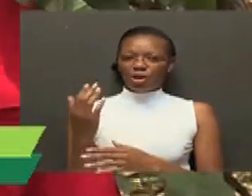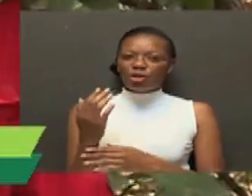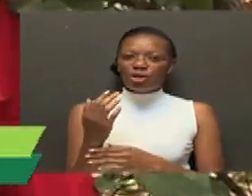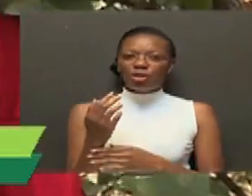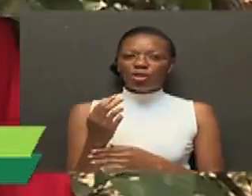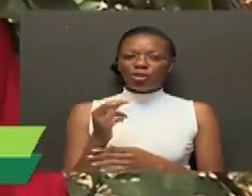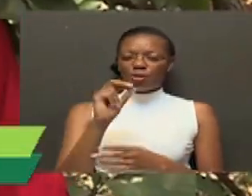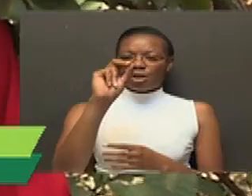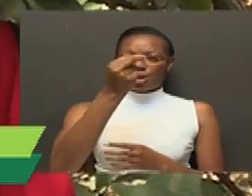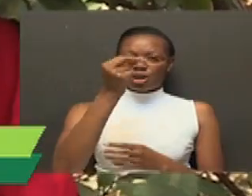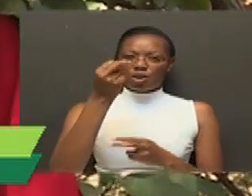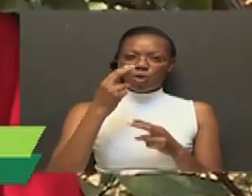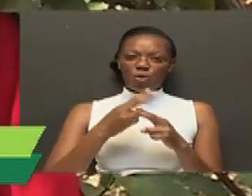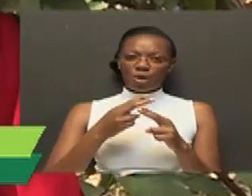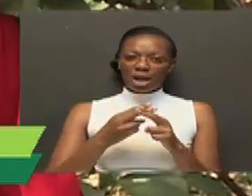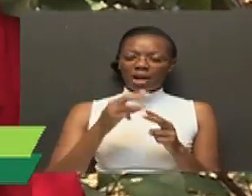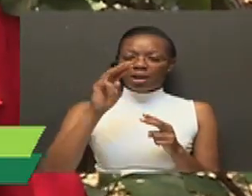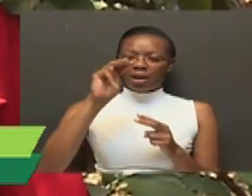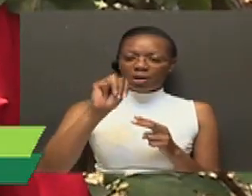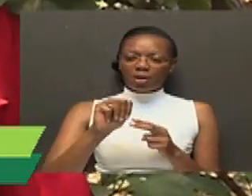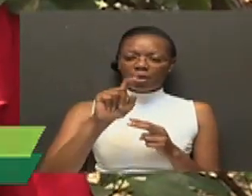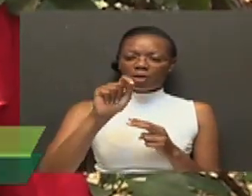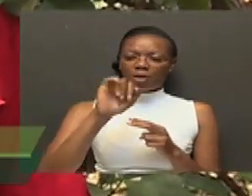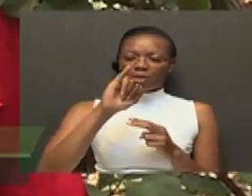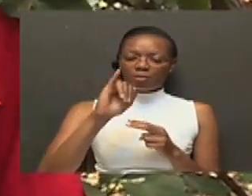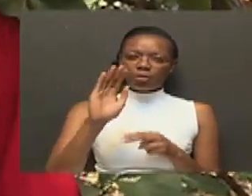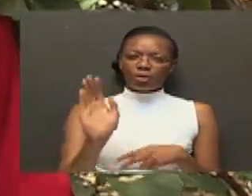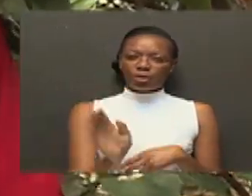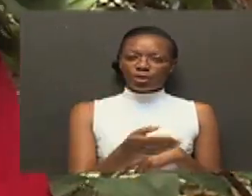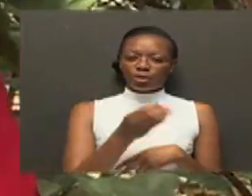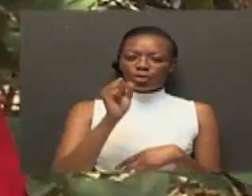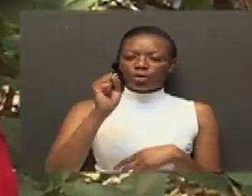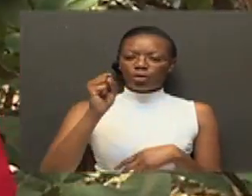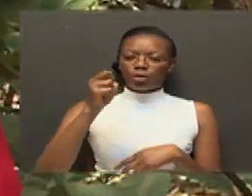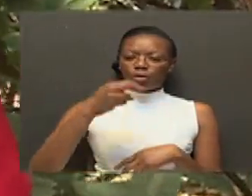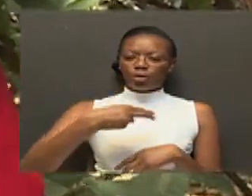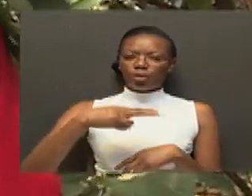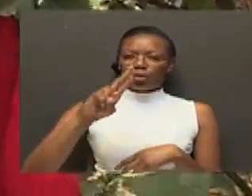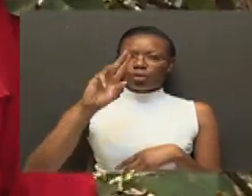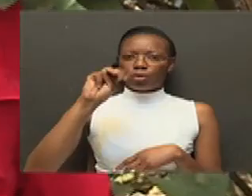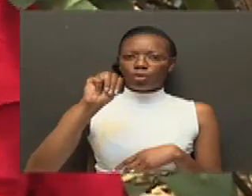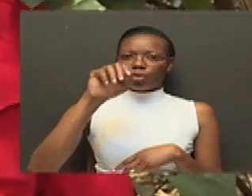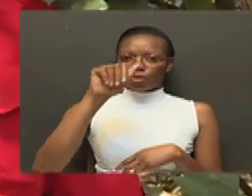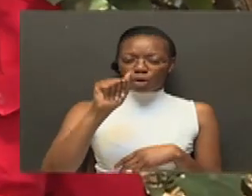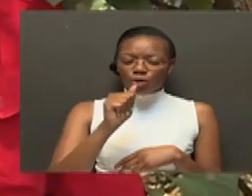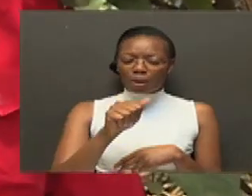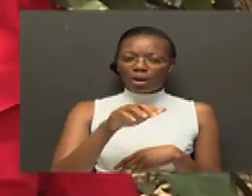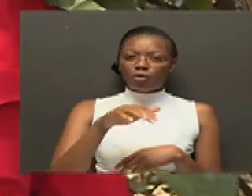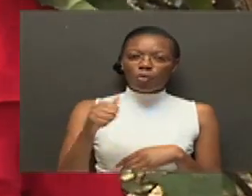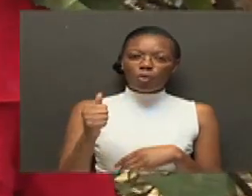Kikuyu inaitwa Muteshuma. Na hii mti tulitoa Mount Kenya